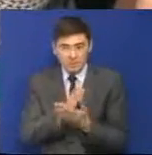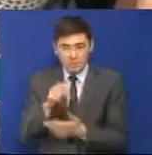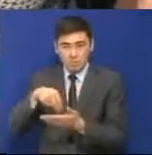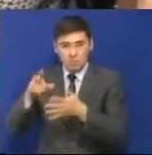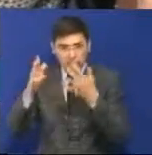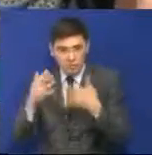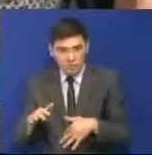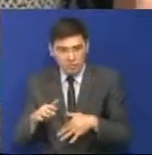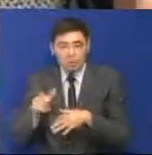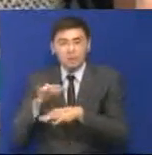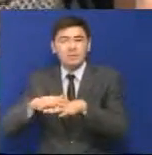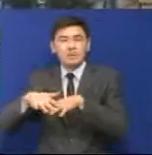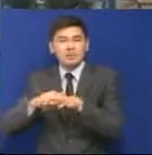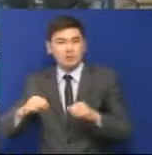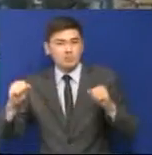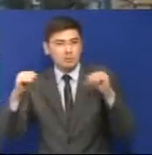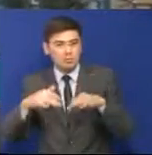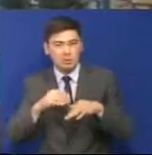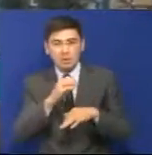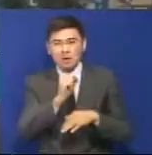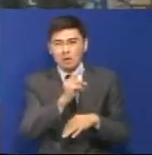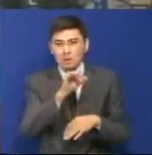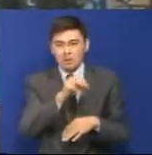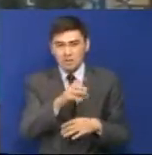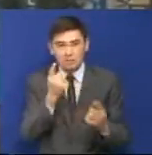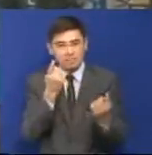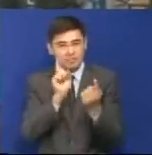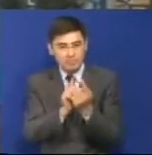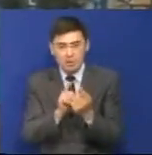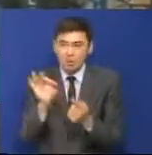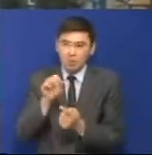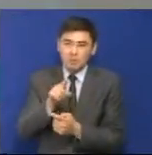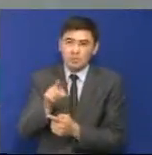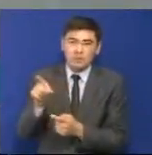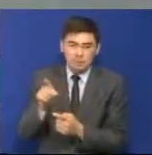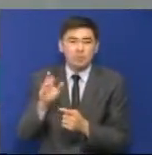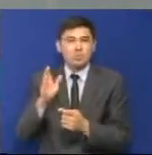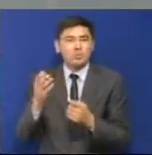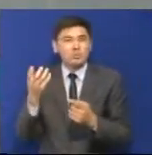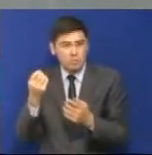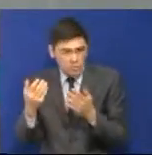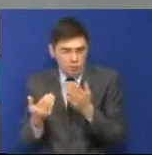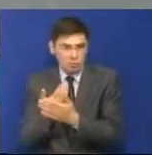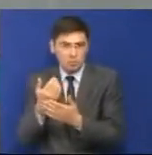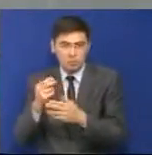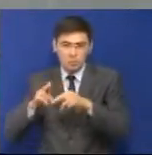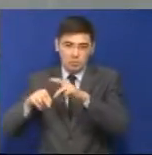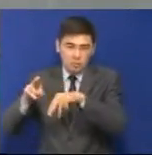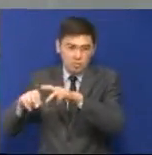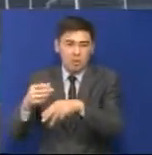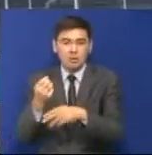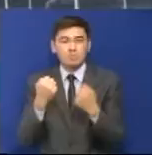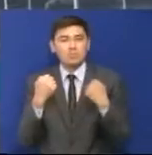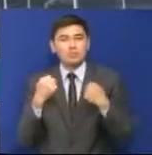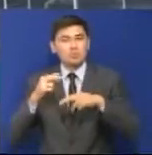қала басшысы Ермак Сәлімов алдағы уақытта тұрғын үй құрылысының жалғасатындығын айта келіп, бірқатар спорт нысандарының